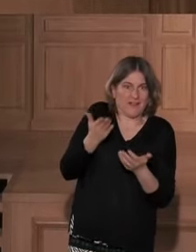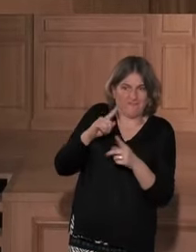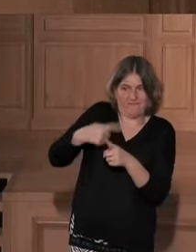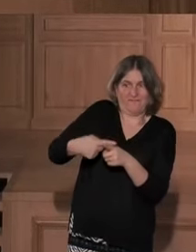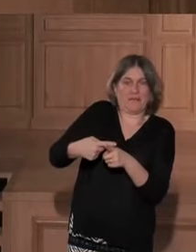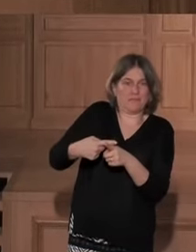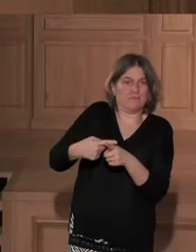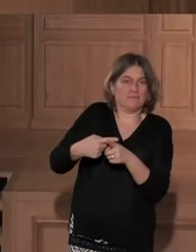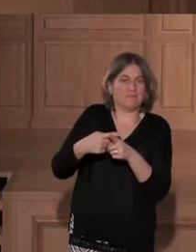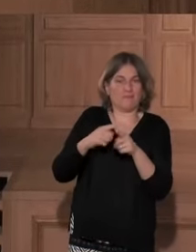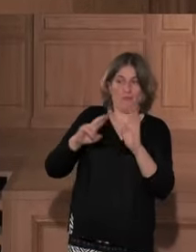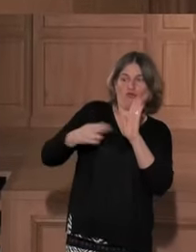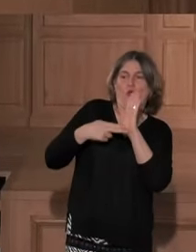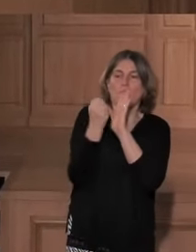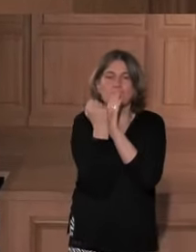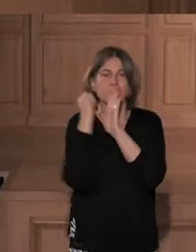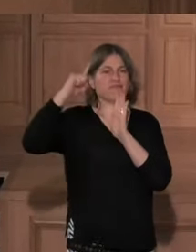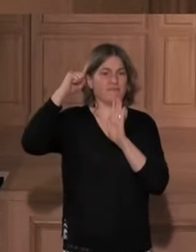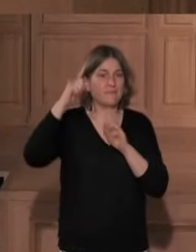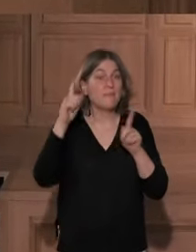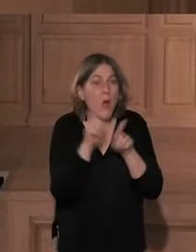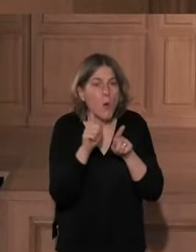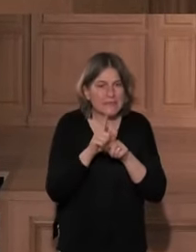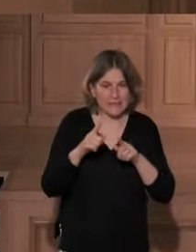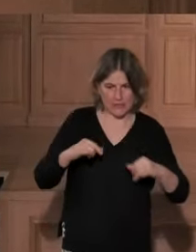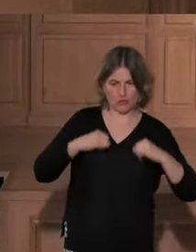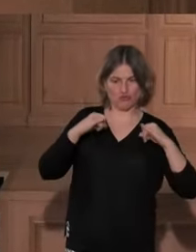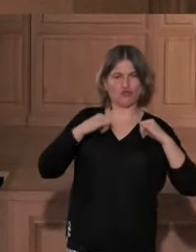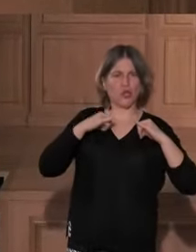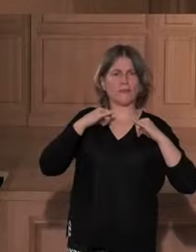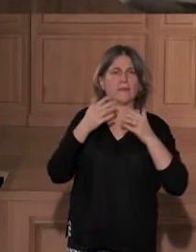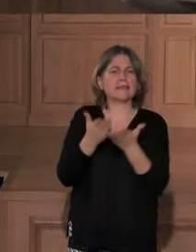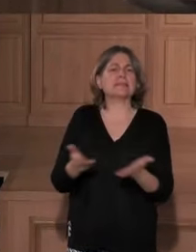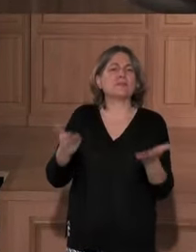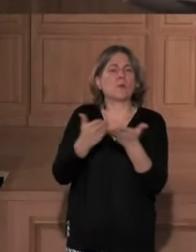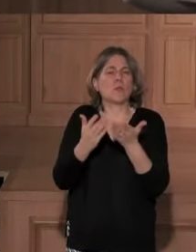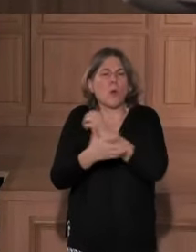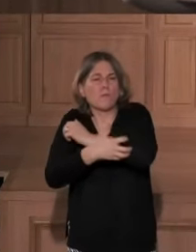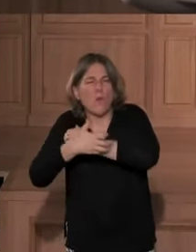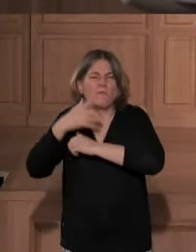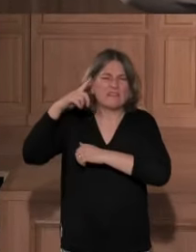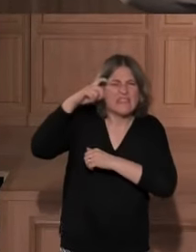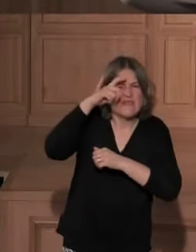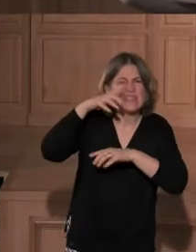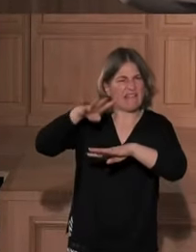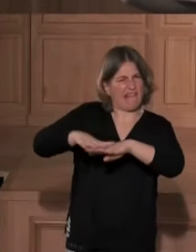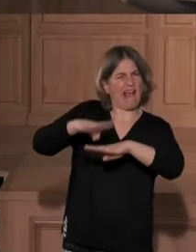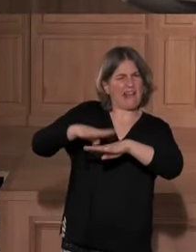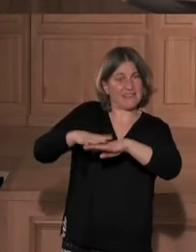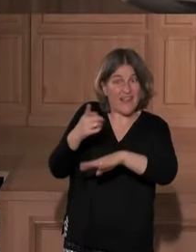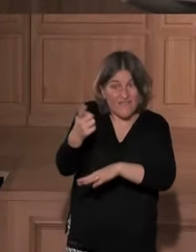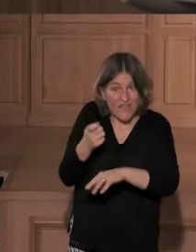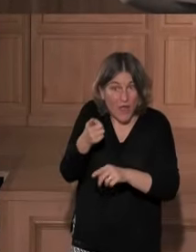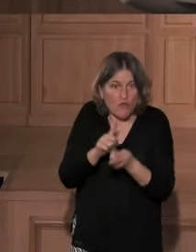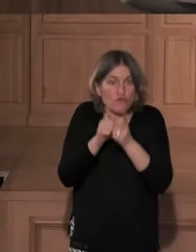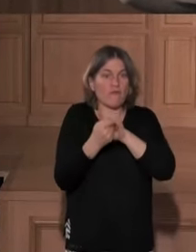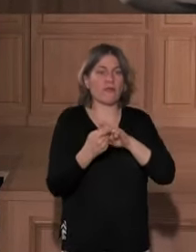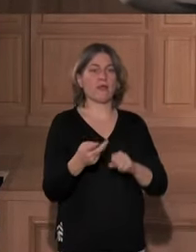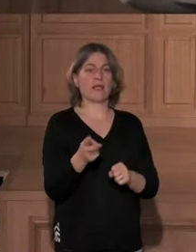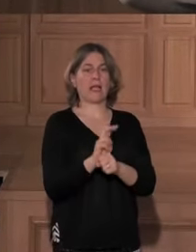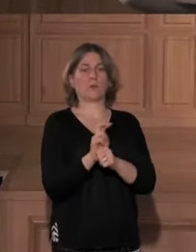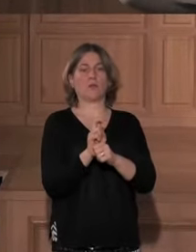aussi des jeunes un peu en difficulté qui deviennent des éducateurs, on dit référents, je crois, de ces jeunes autistes et qui étonnamment font